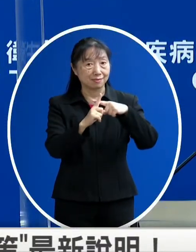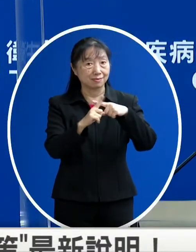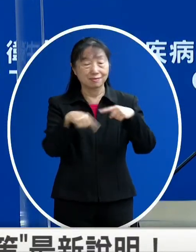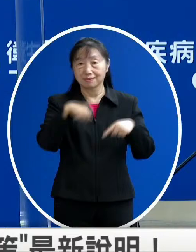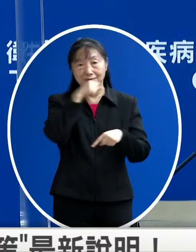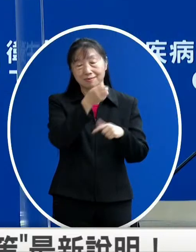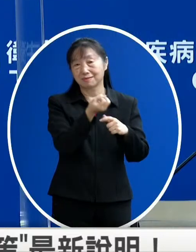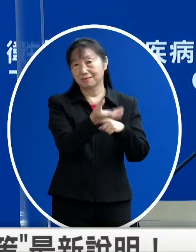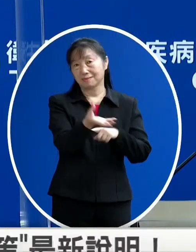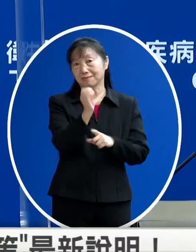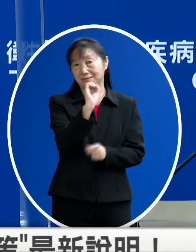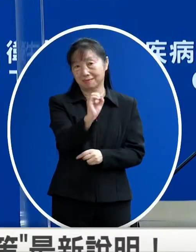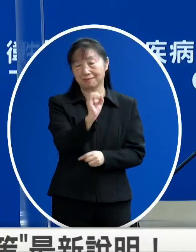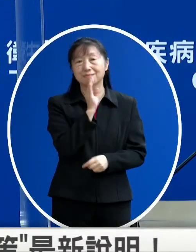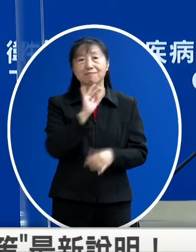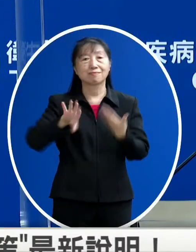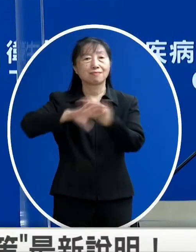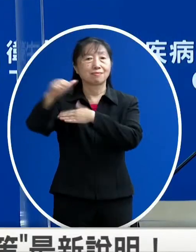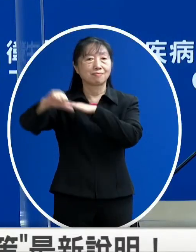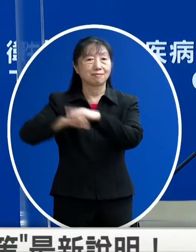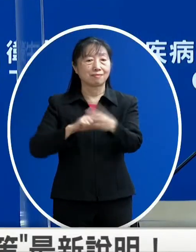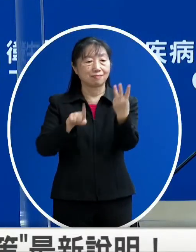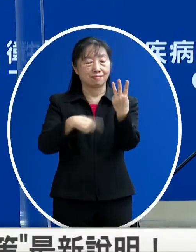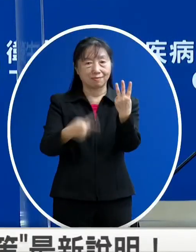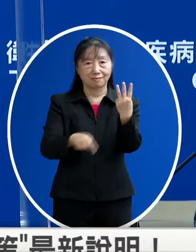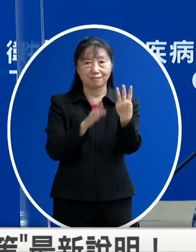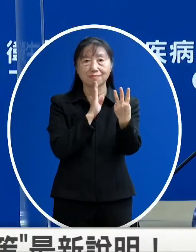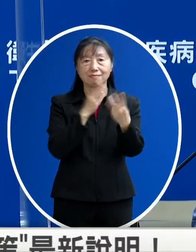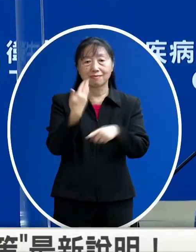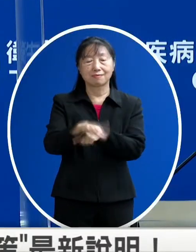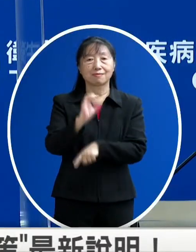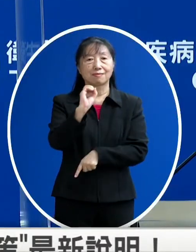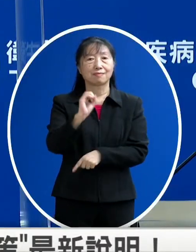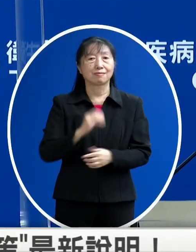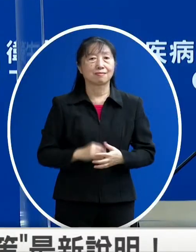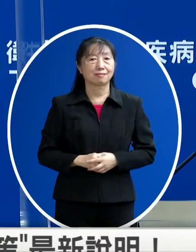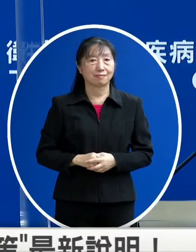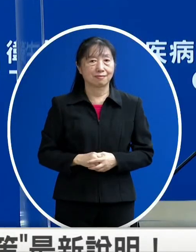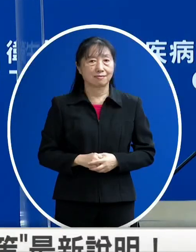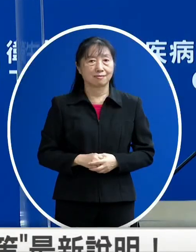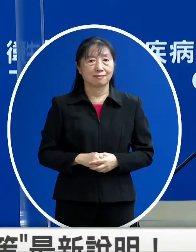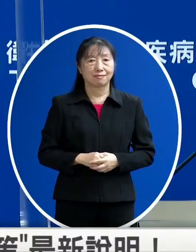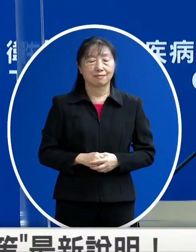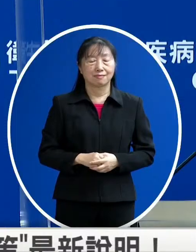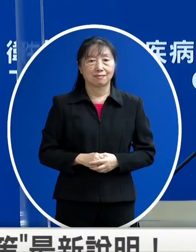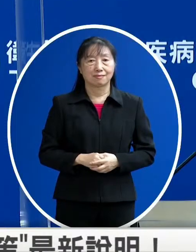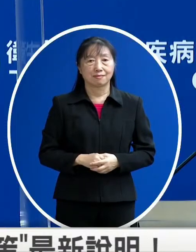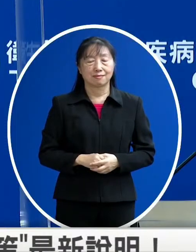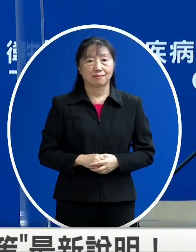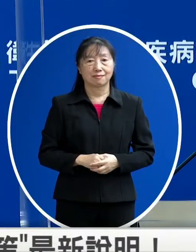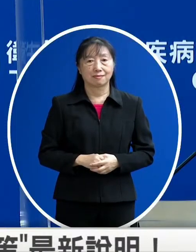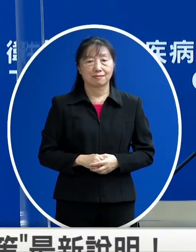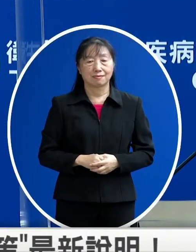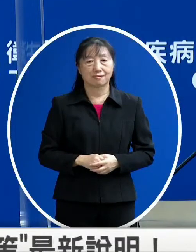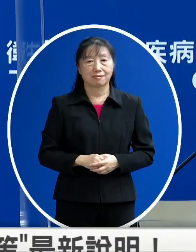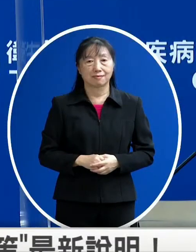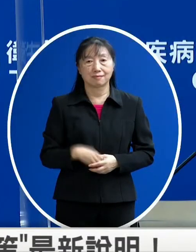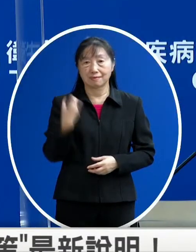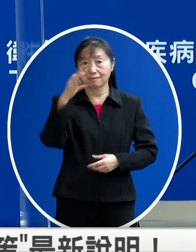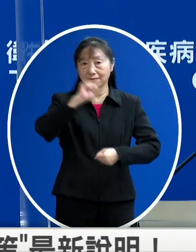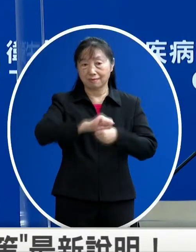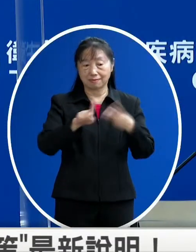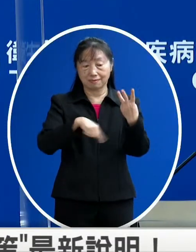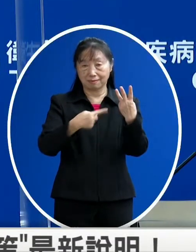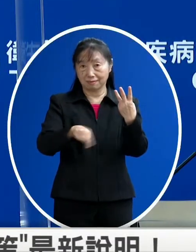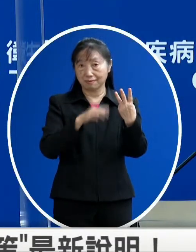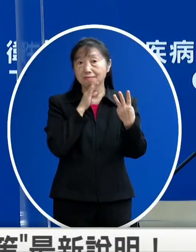有本土的病例，那境外移入的有3例，那没有死亡的个案。 那新增的三